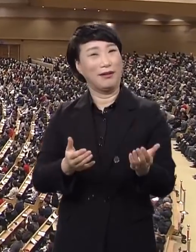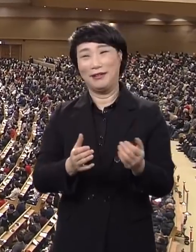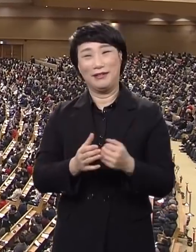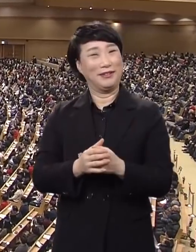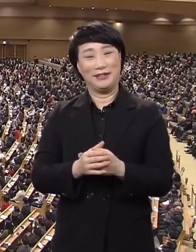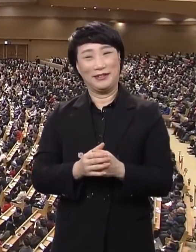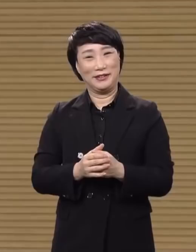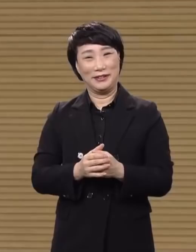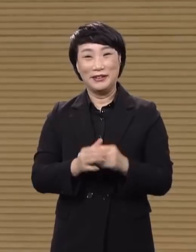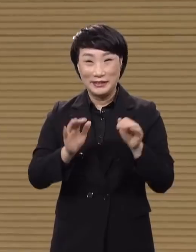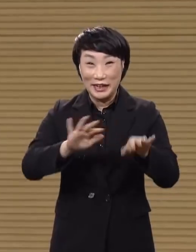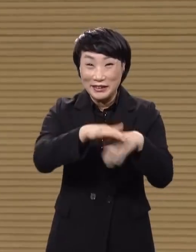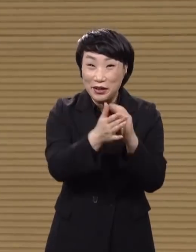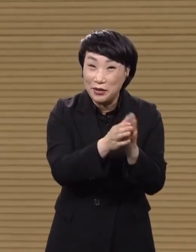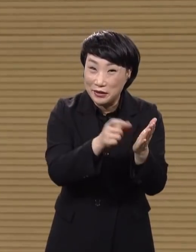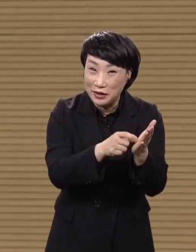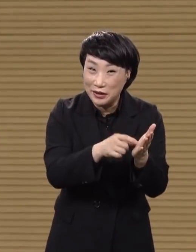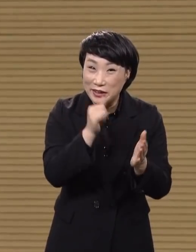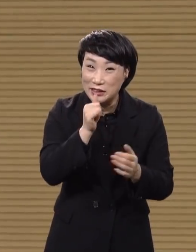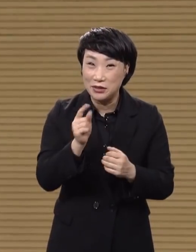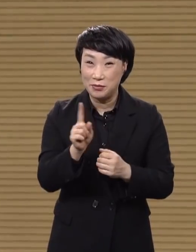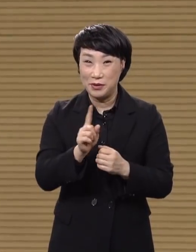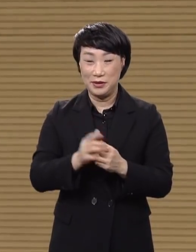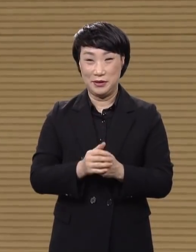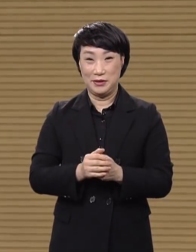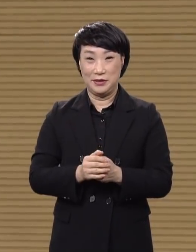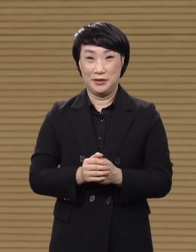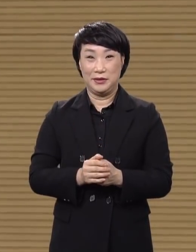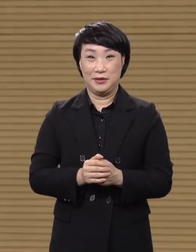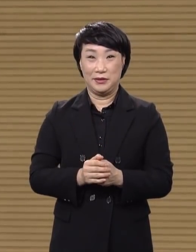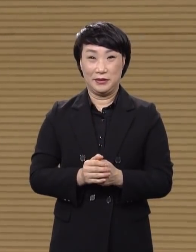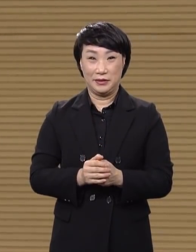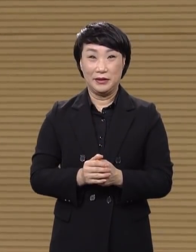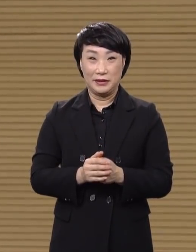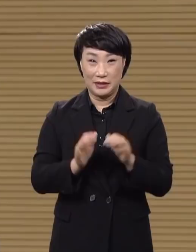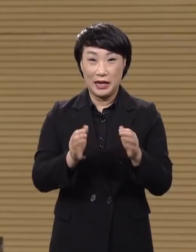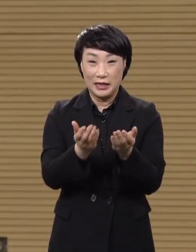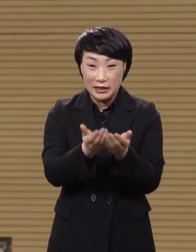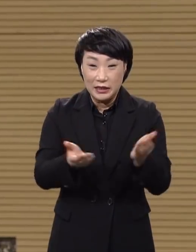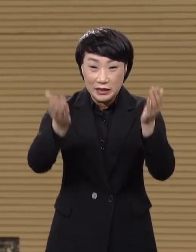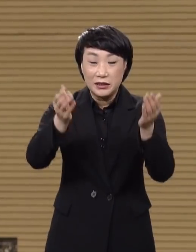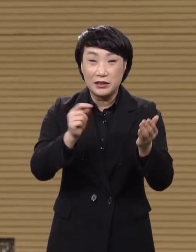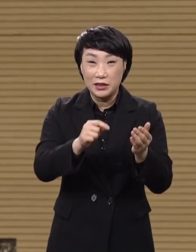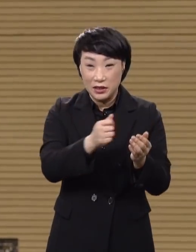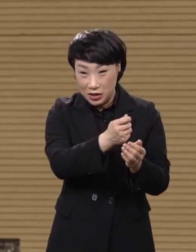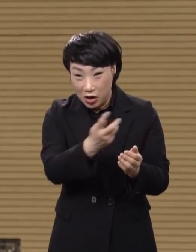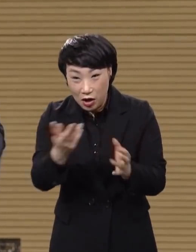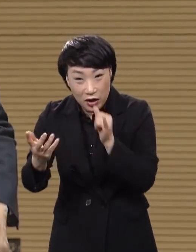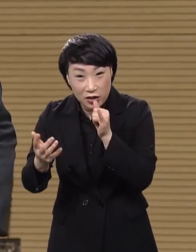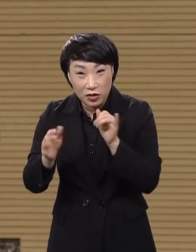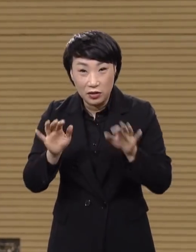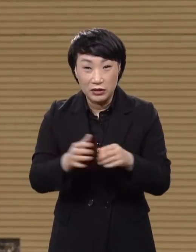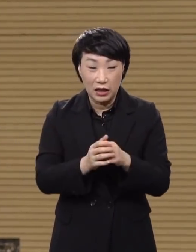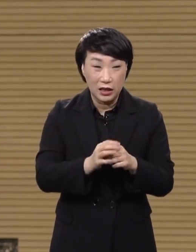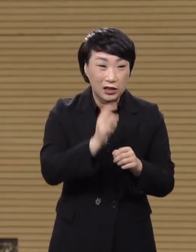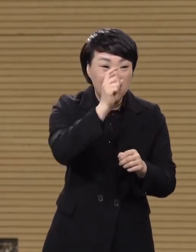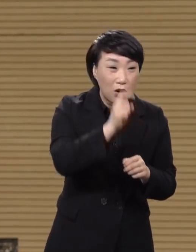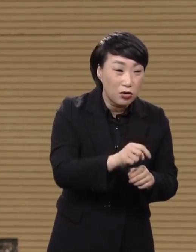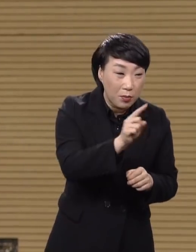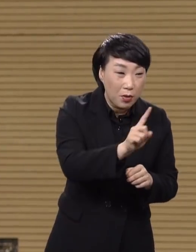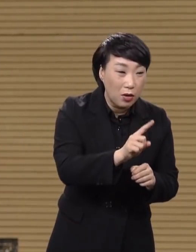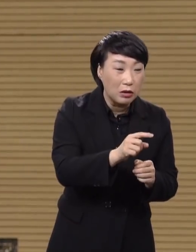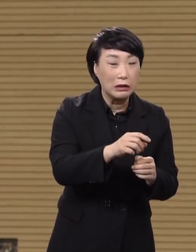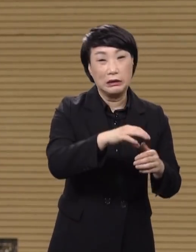되겠느냐 그 말이오. 그래서 성경에 뭐라고 그랬어요? 야, 그릇이 여러 개가 다 있어도 더러운 것은